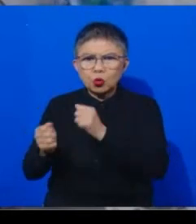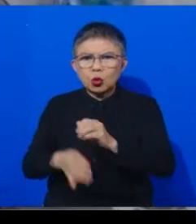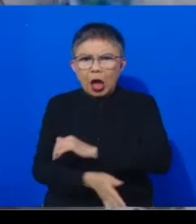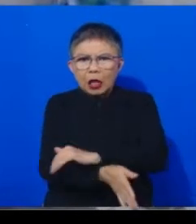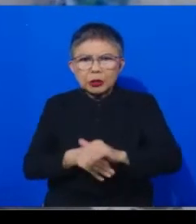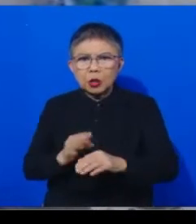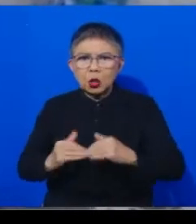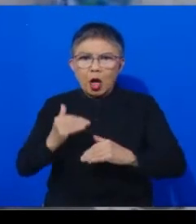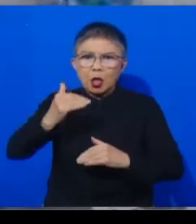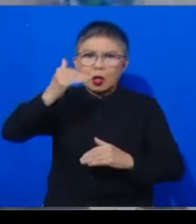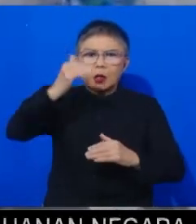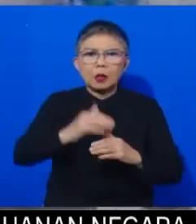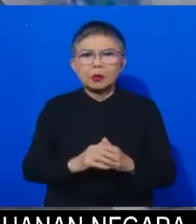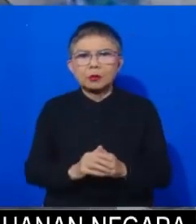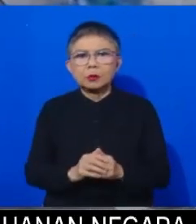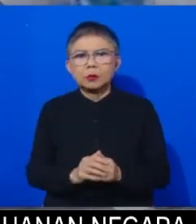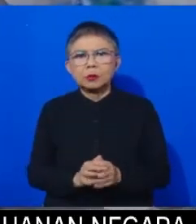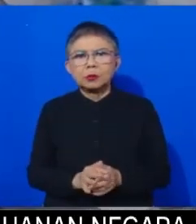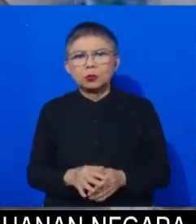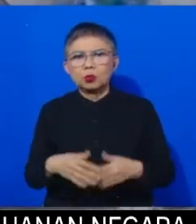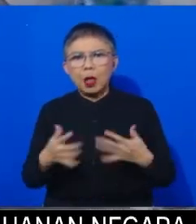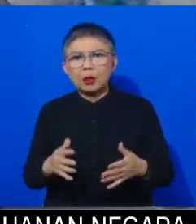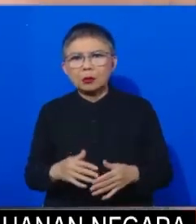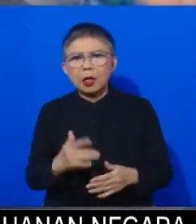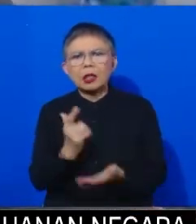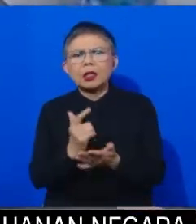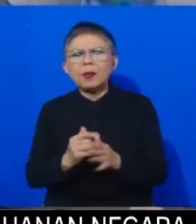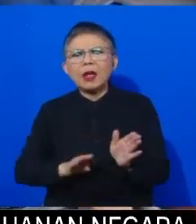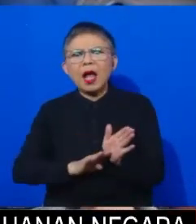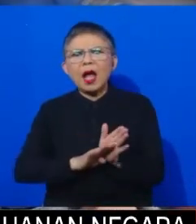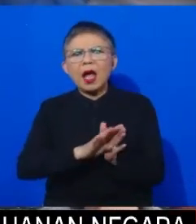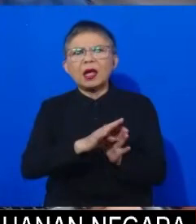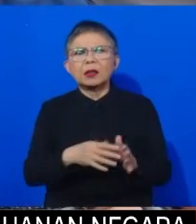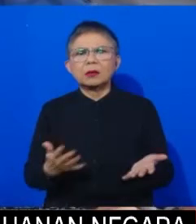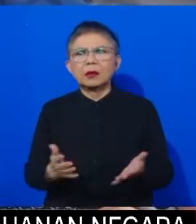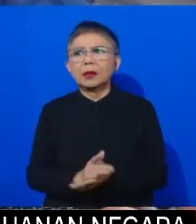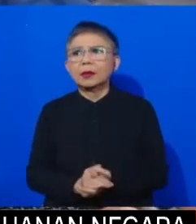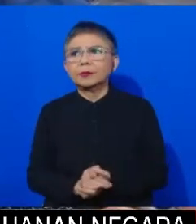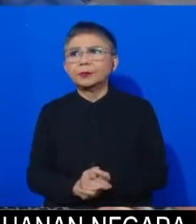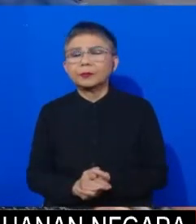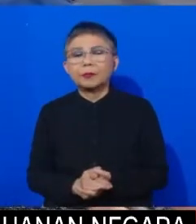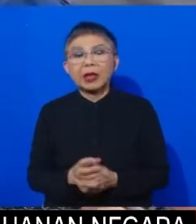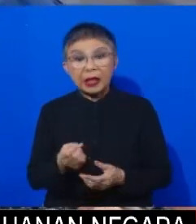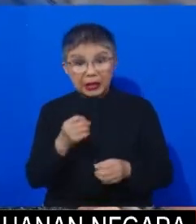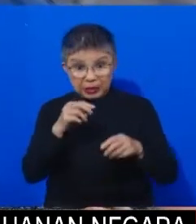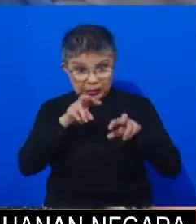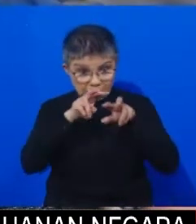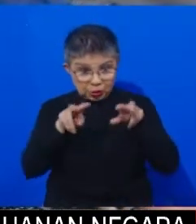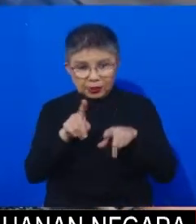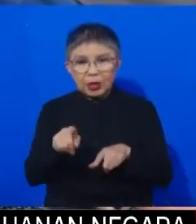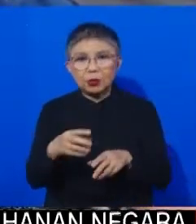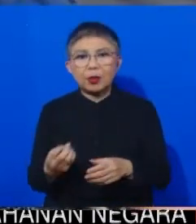ya. Terus dari habis lebaran Idul Fitri sampai sekarang tuh terus harga menaik terus. Tapi dari sumber yang tadi kita dapatkan dari salah